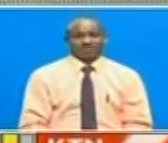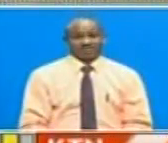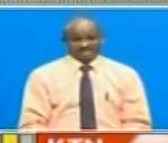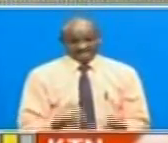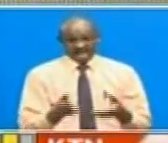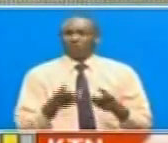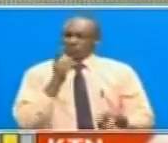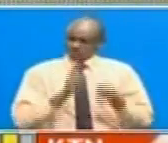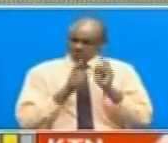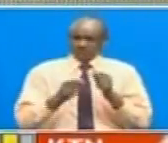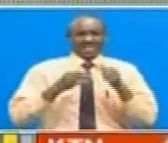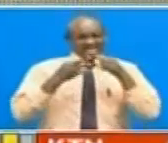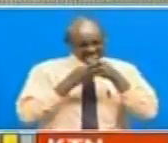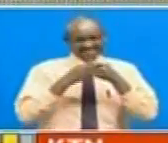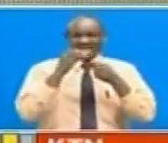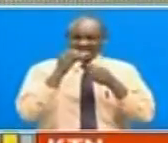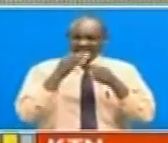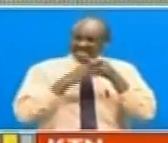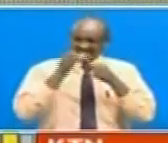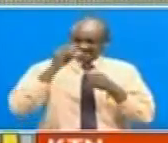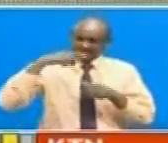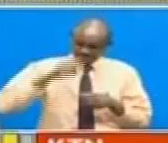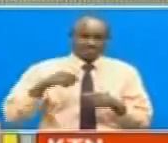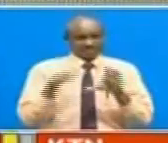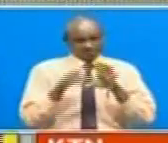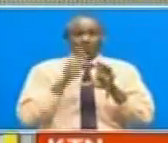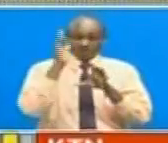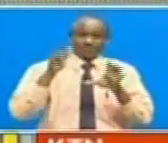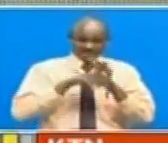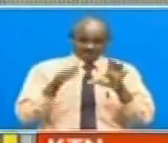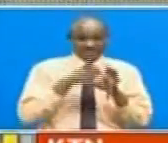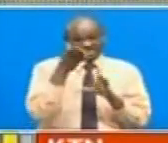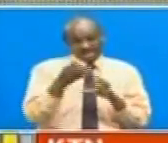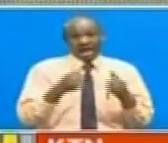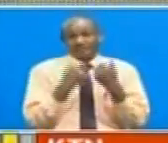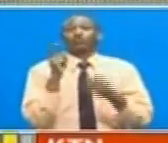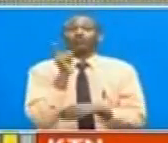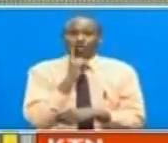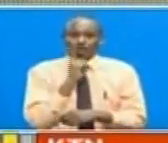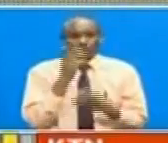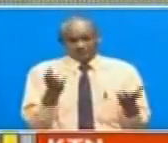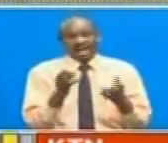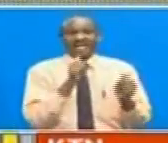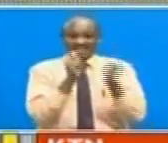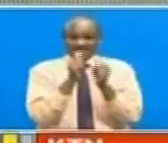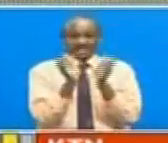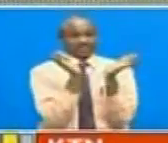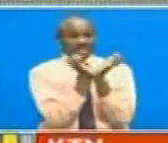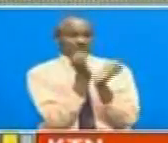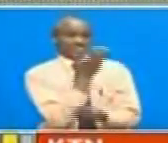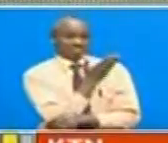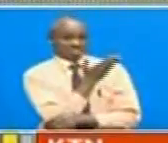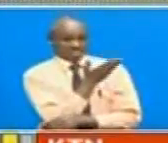Zaidi ya wanariadha 800 wamesajiliwa kushiriki mashindano ya kitaifa ya riadha ambayo yatangua nanga hapo kesho katika uwanja wa Kasarani hapa jijini